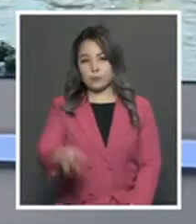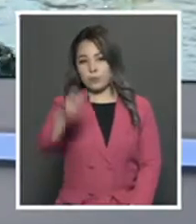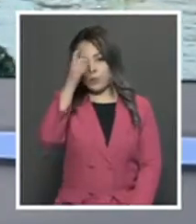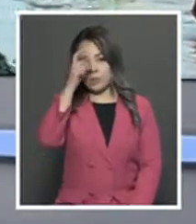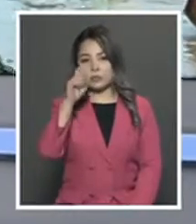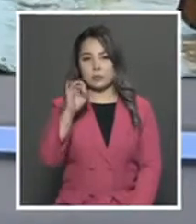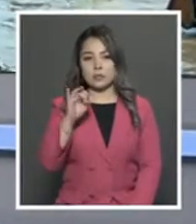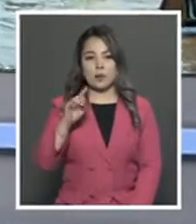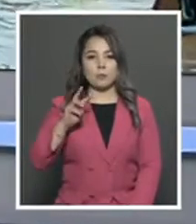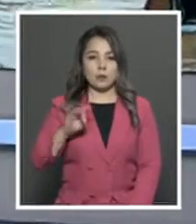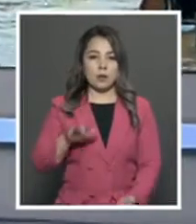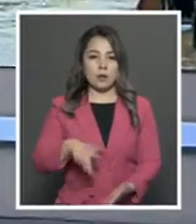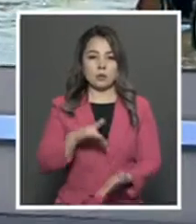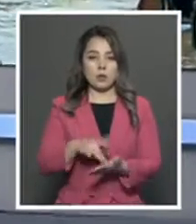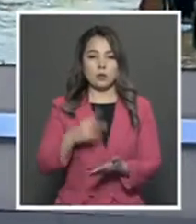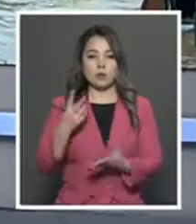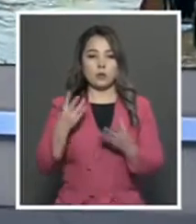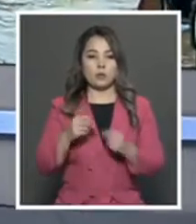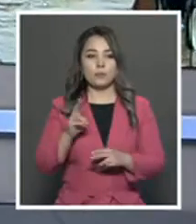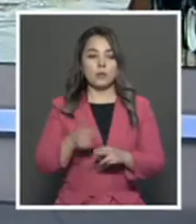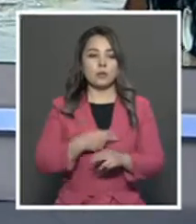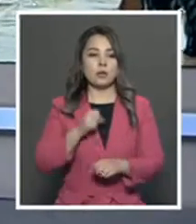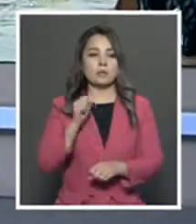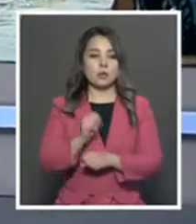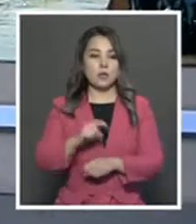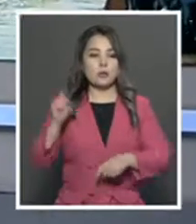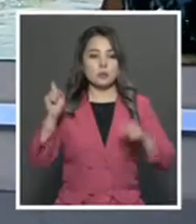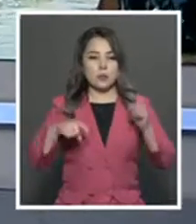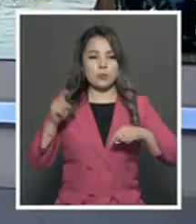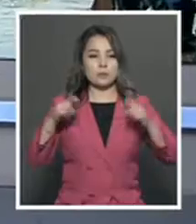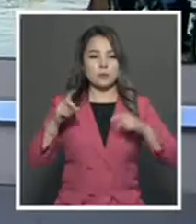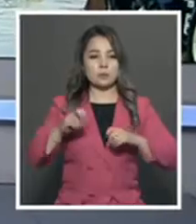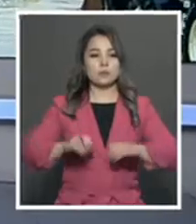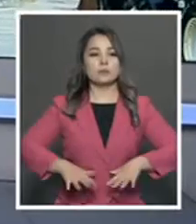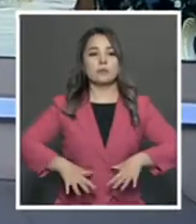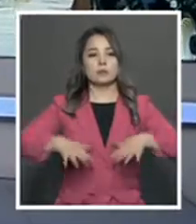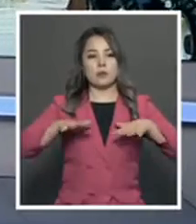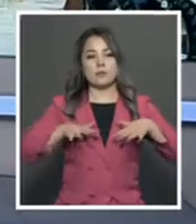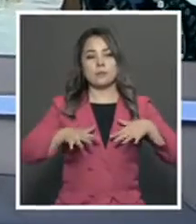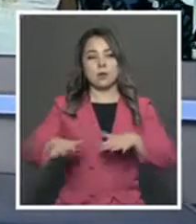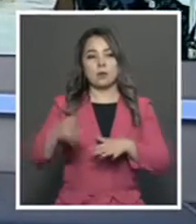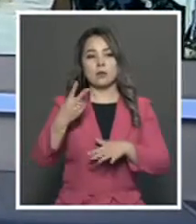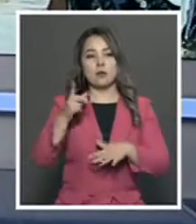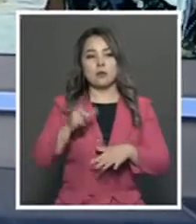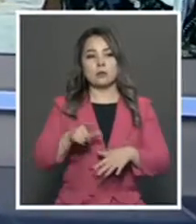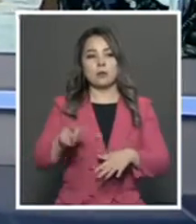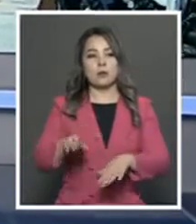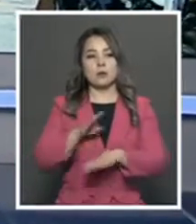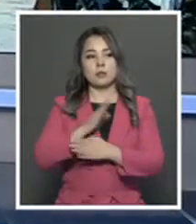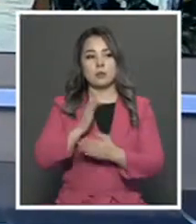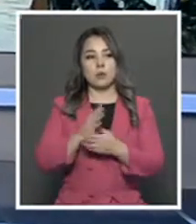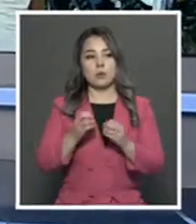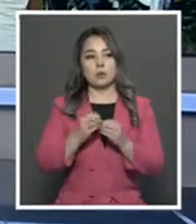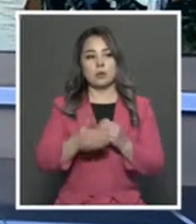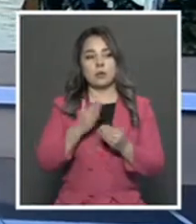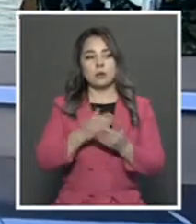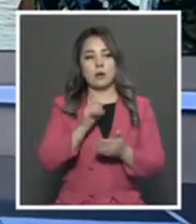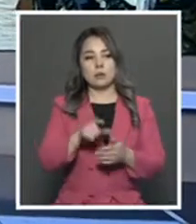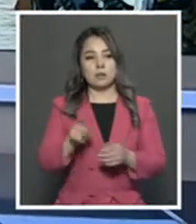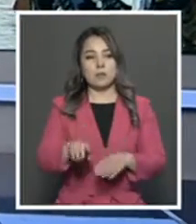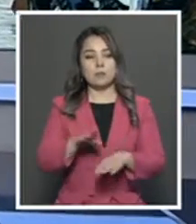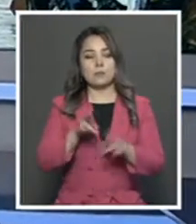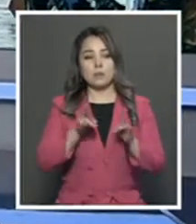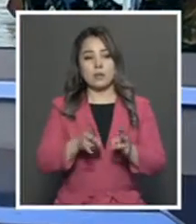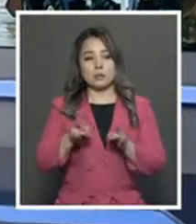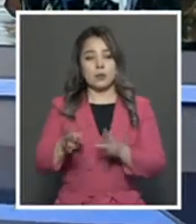Түркияның Измир қаласында ек күн бойы тоқтаусы жауған жаңбырдың арты селге ұласып, ек адам қайтыс болды. Ондаған адам жарақат алды. Ек